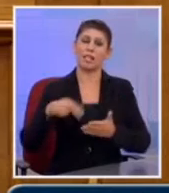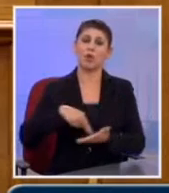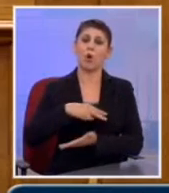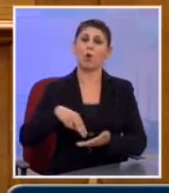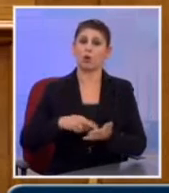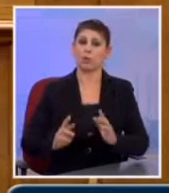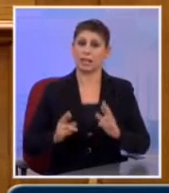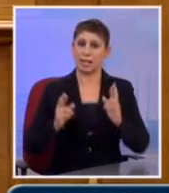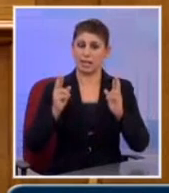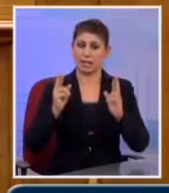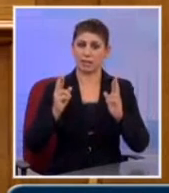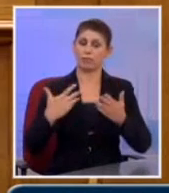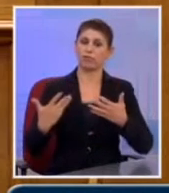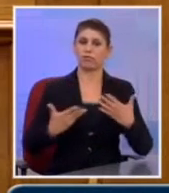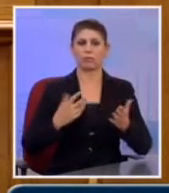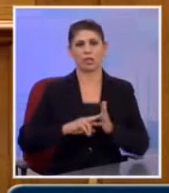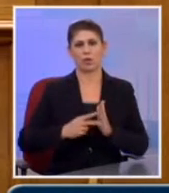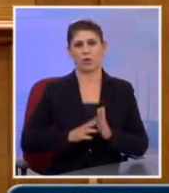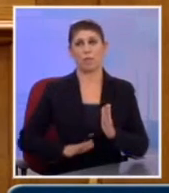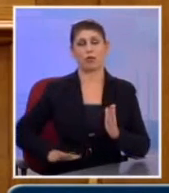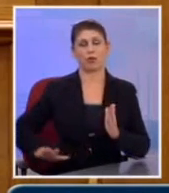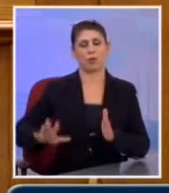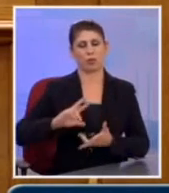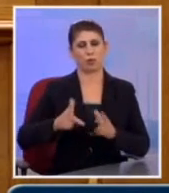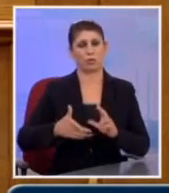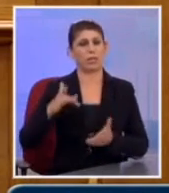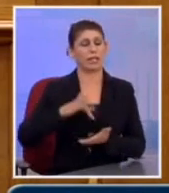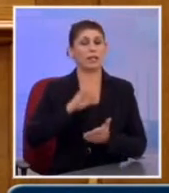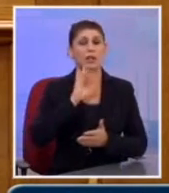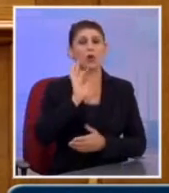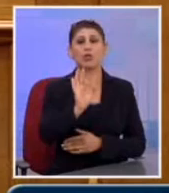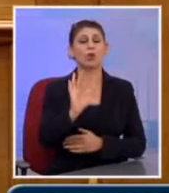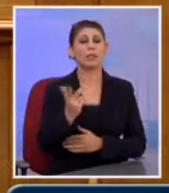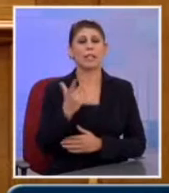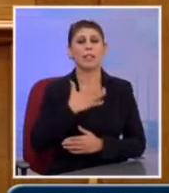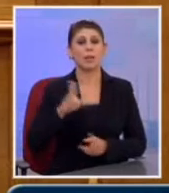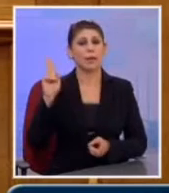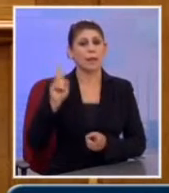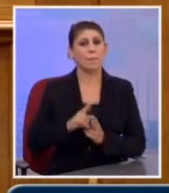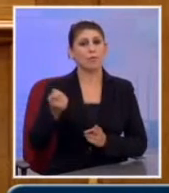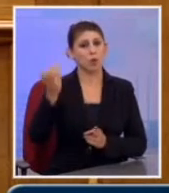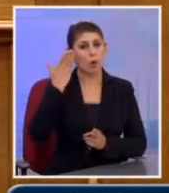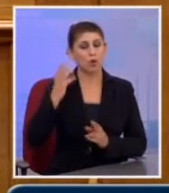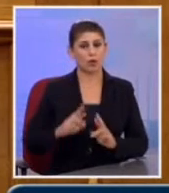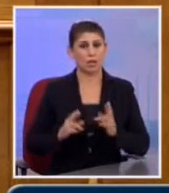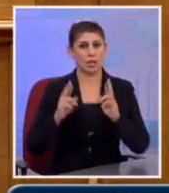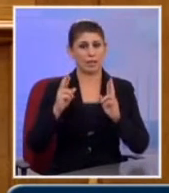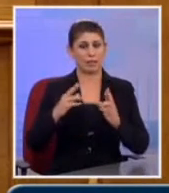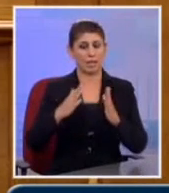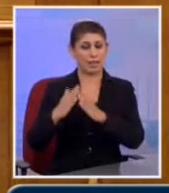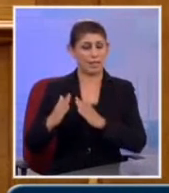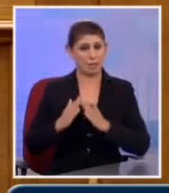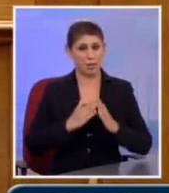της στις σύγχρονες οικονομίες. Κεντρικό στόχο μας είναι να μειώσουμε το κόστος της ενέργειας για τα